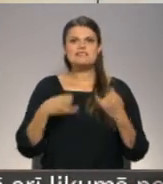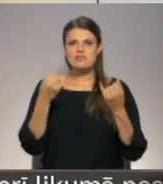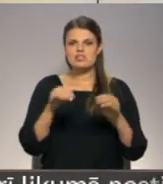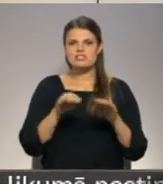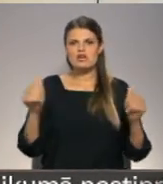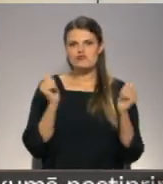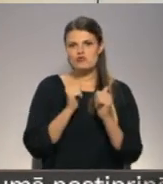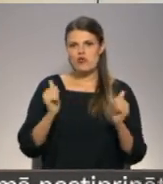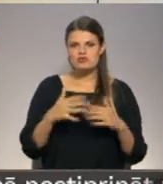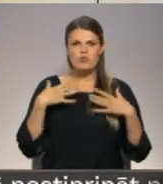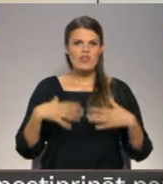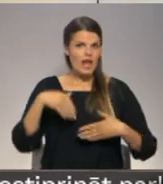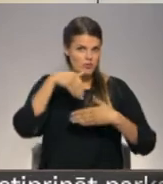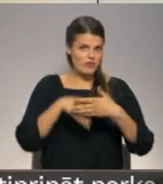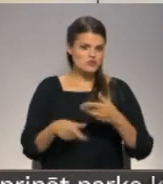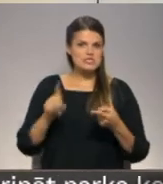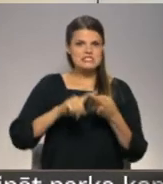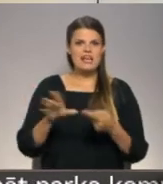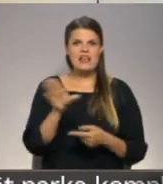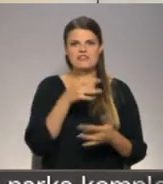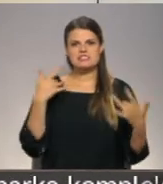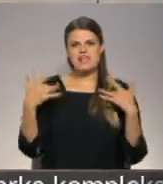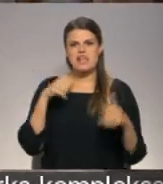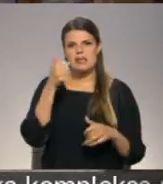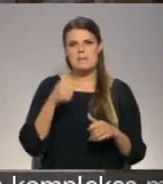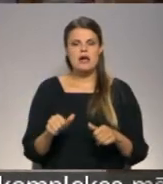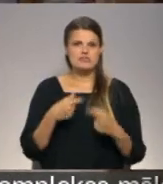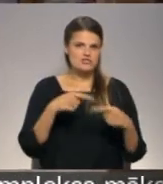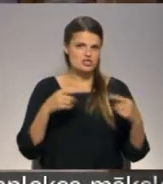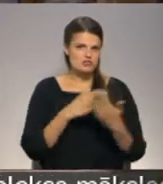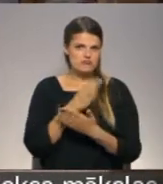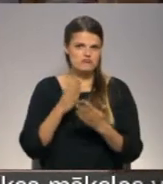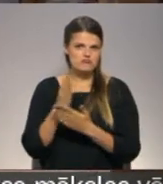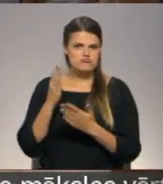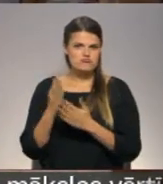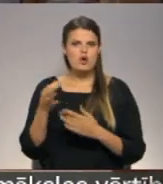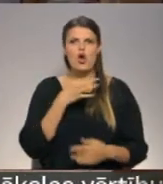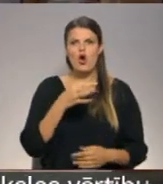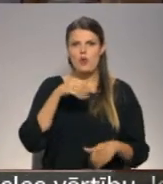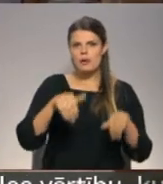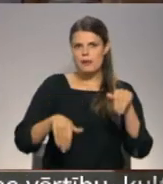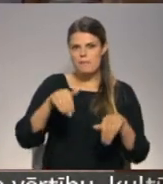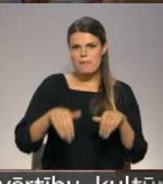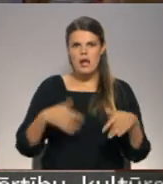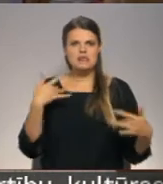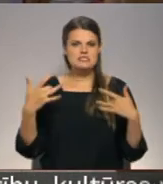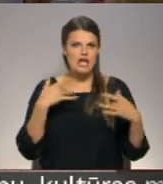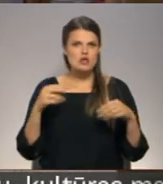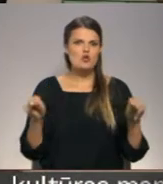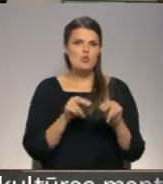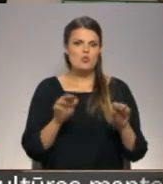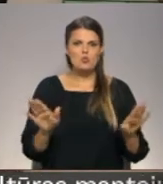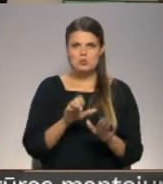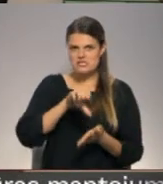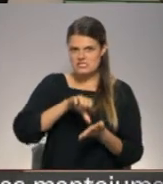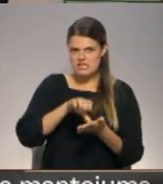veltīta skatuves kostīmu un tērpu vēsturē, skar visus teātra mākslas veidus – dramatisko teātri, operu, baletu un mūziklu.